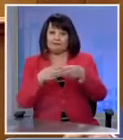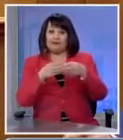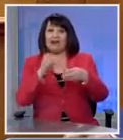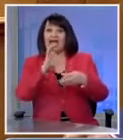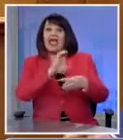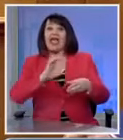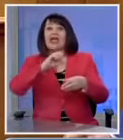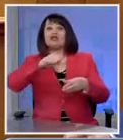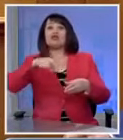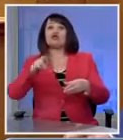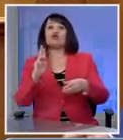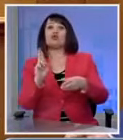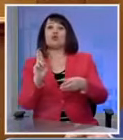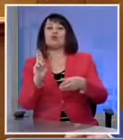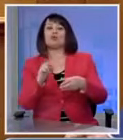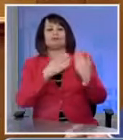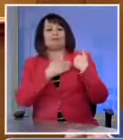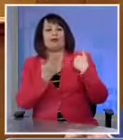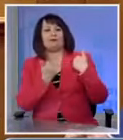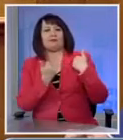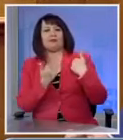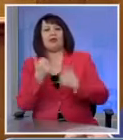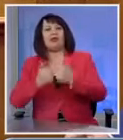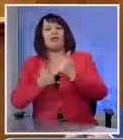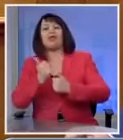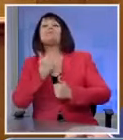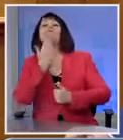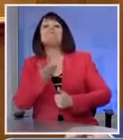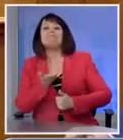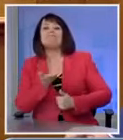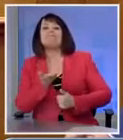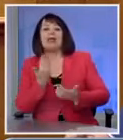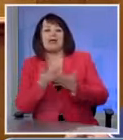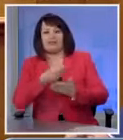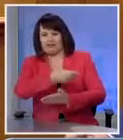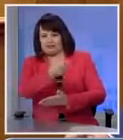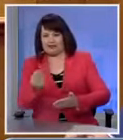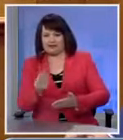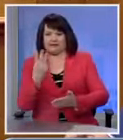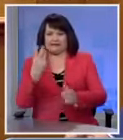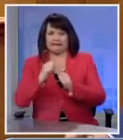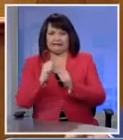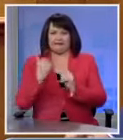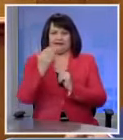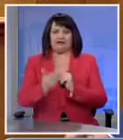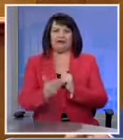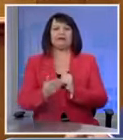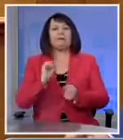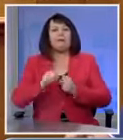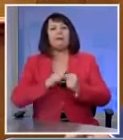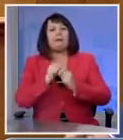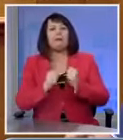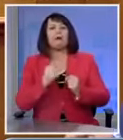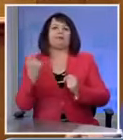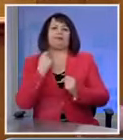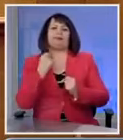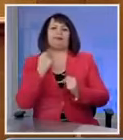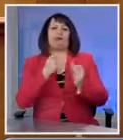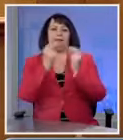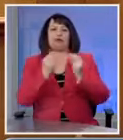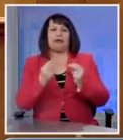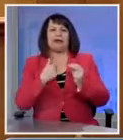να διενεργήσει το διαγωνισμό για τις άδειες. Και όταν ύστερα από τρεις μήνες άγωνων προσπαθειών